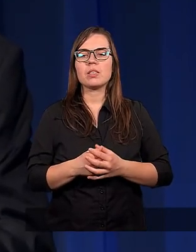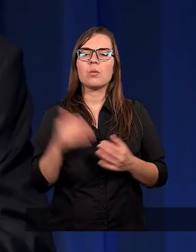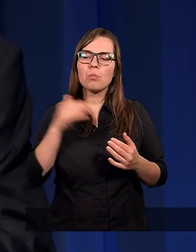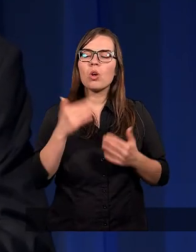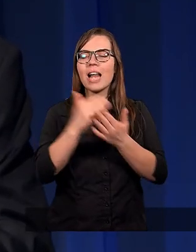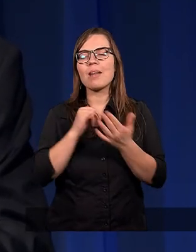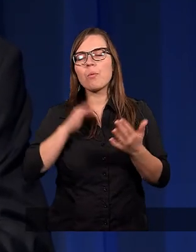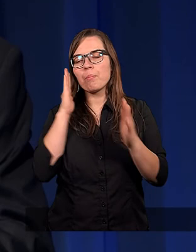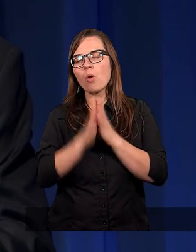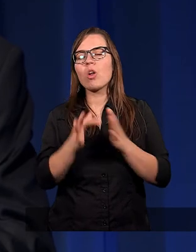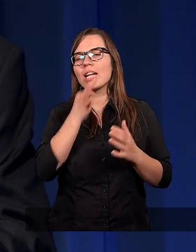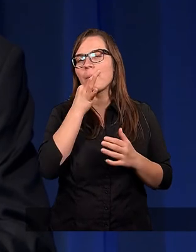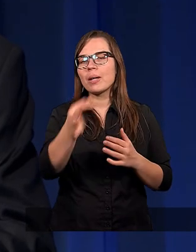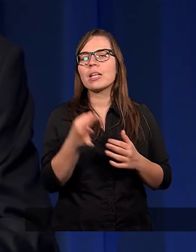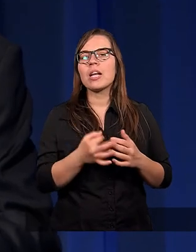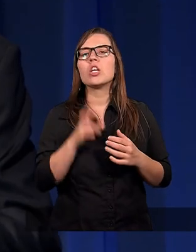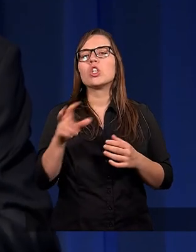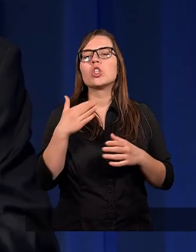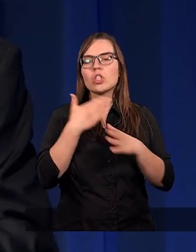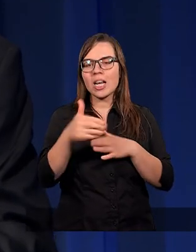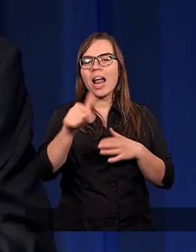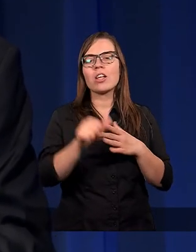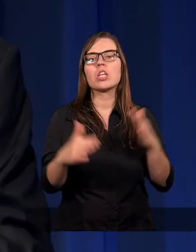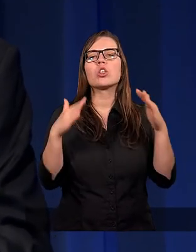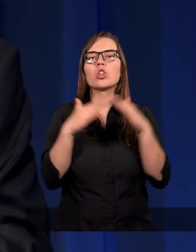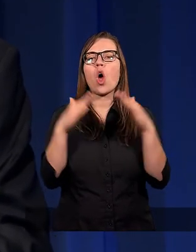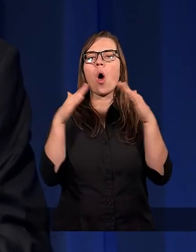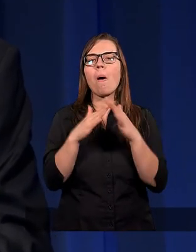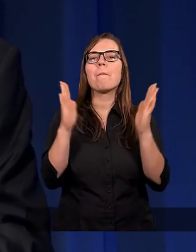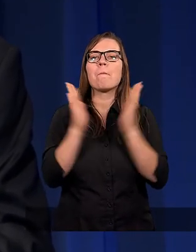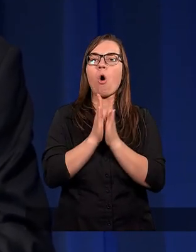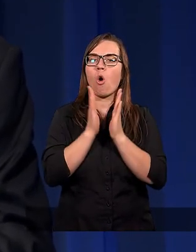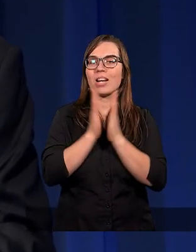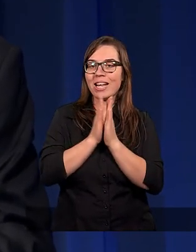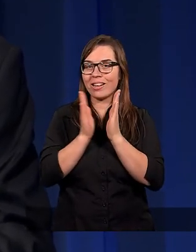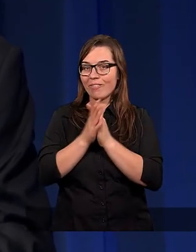może zadajmy sobie proste pytanie. Czy to dalej jest dom modlitwy?